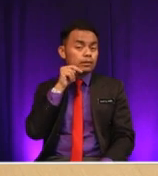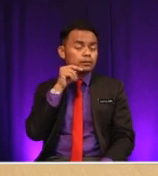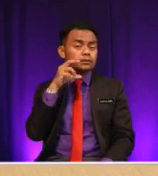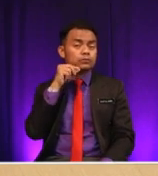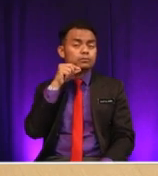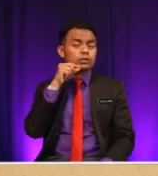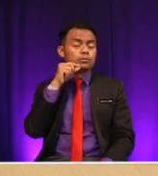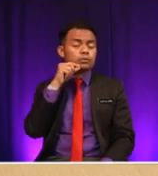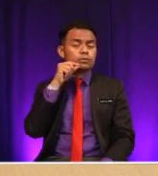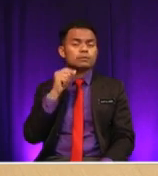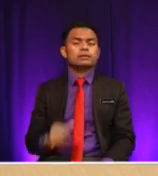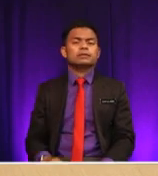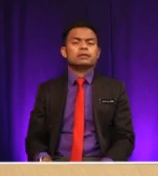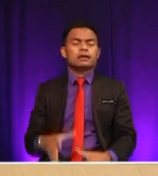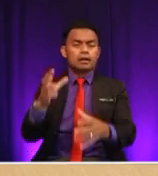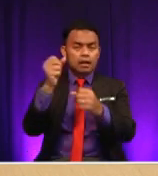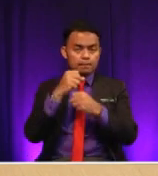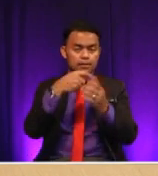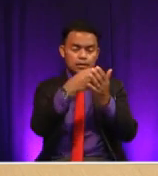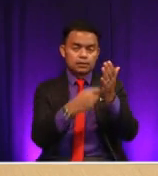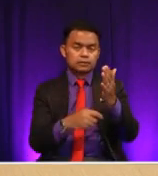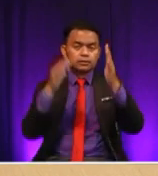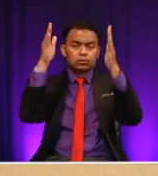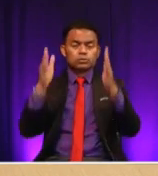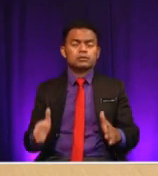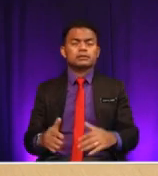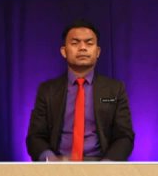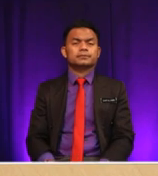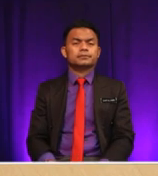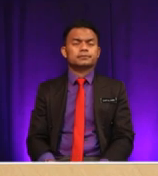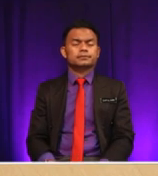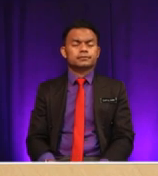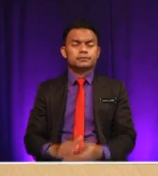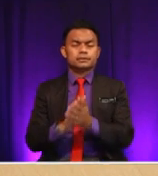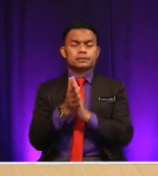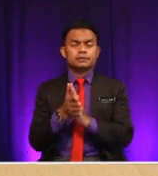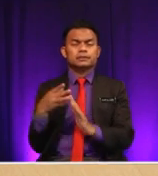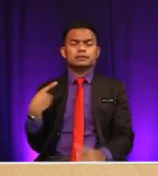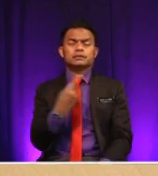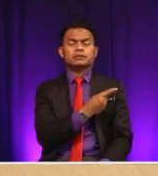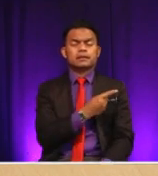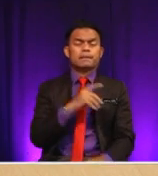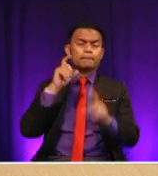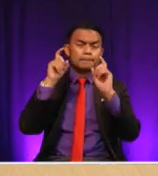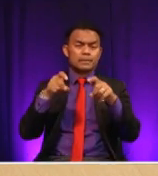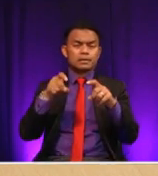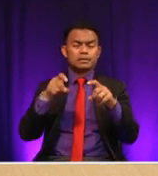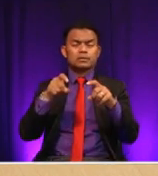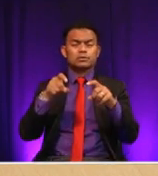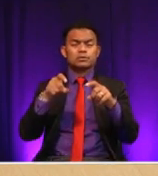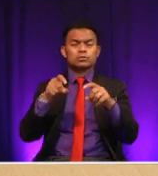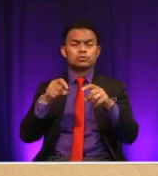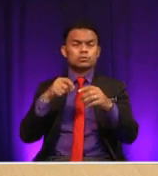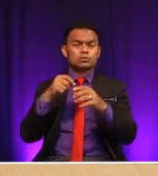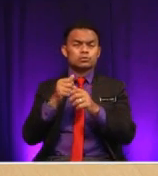oke di sekeliling kita Maksudnya kita perlu menjauhi segala perbuatan-perbuatan yang tidak